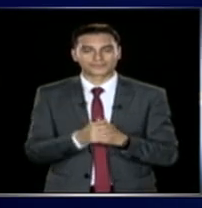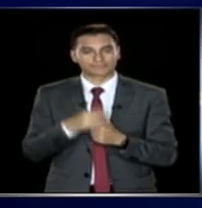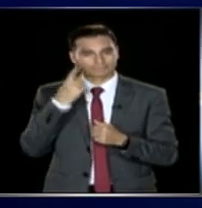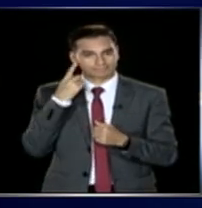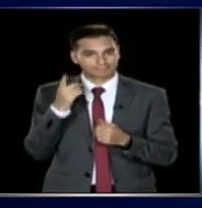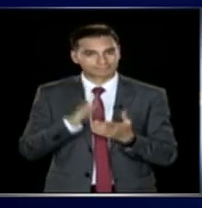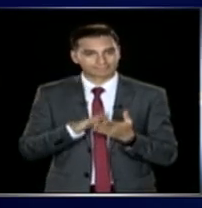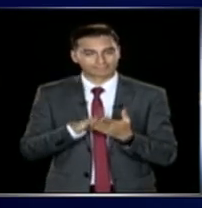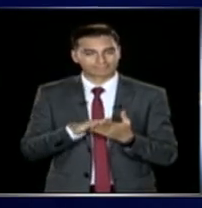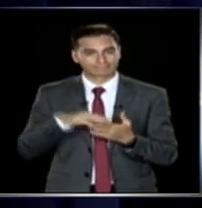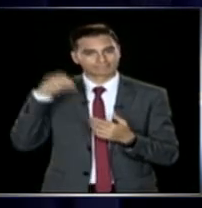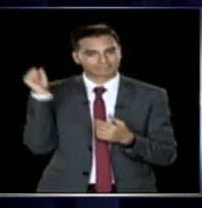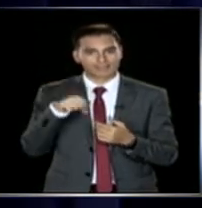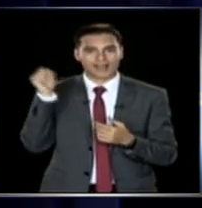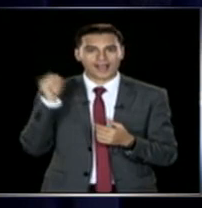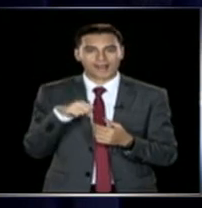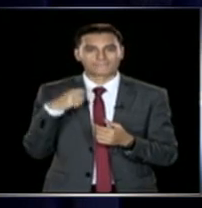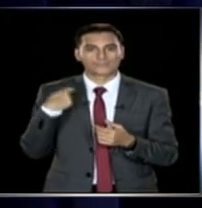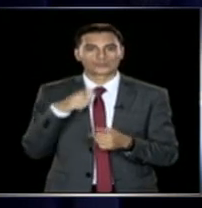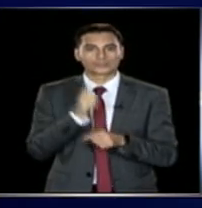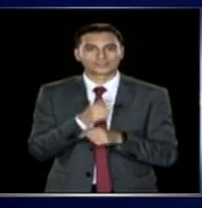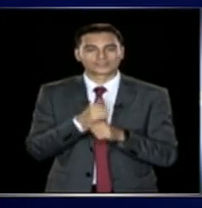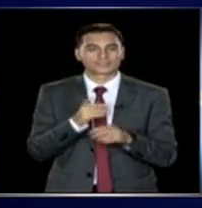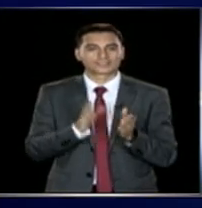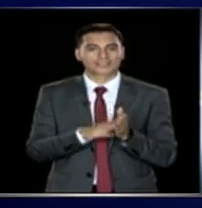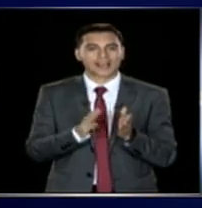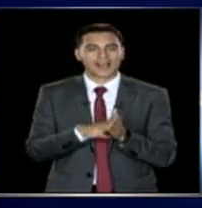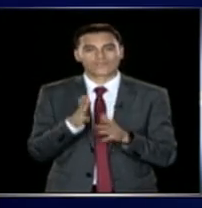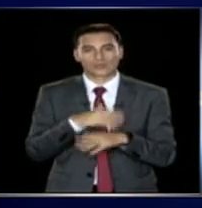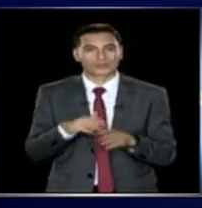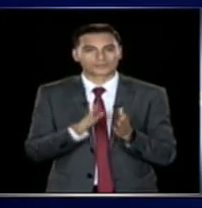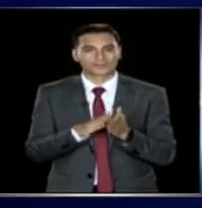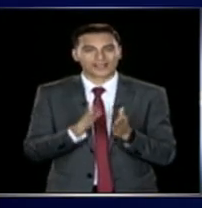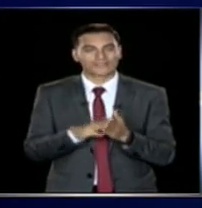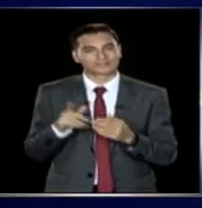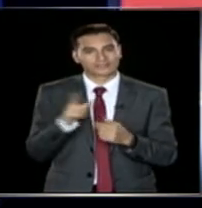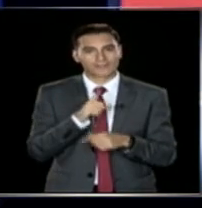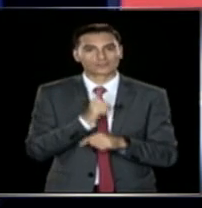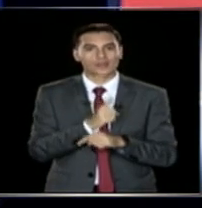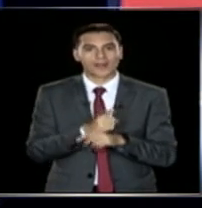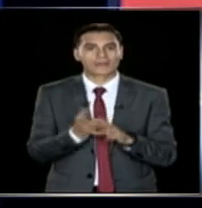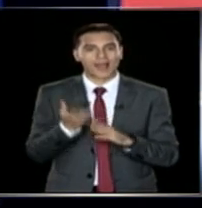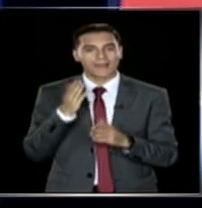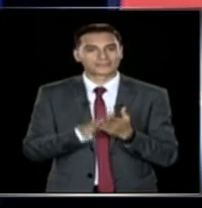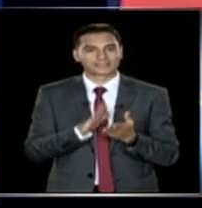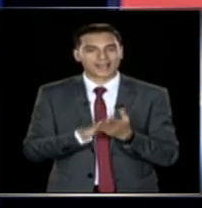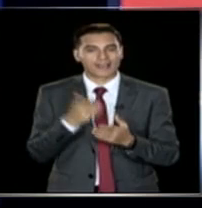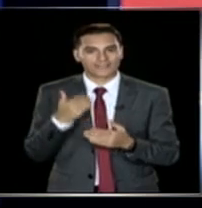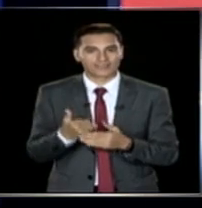أحمد زويل بعشر نقط، والمدير الفني بيسقف لك، والمدرب العام بيسقف